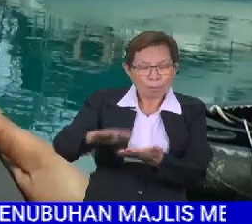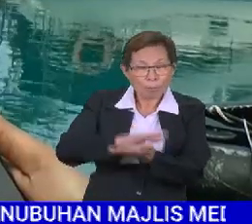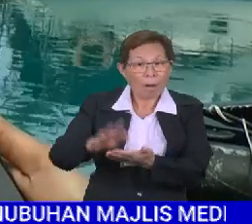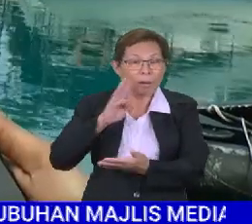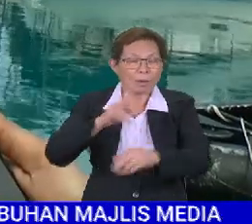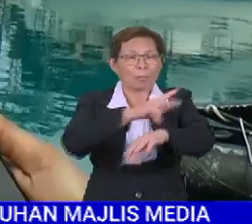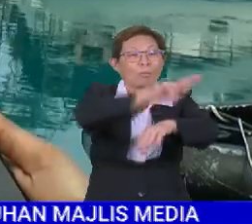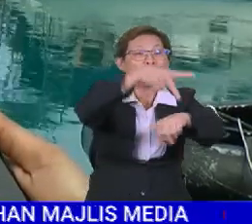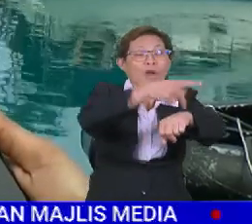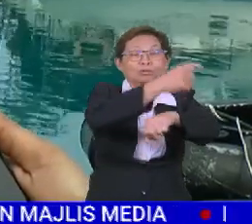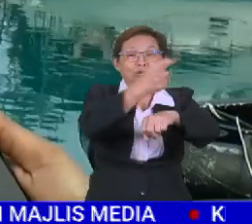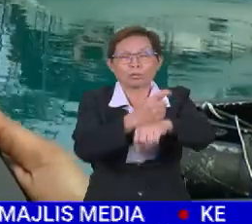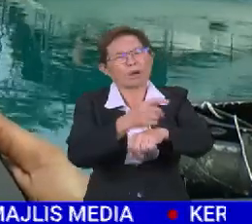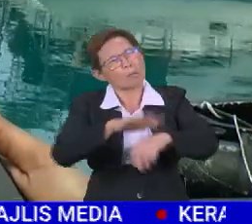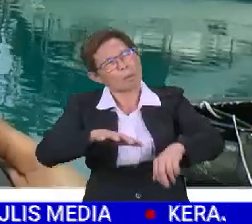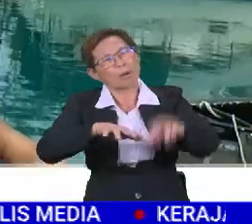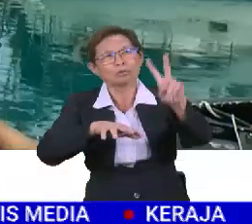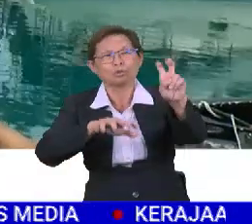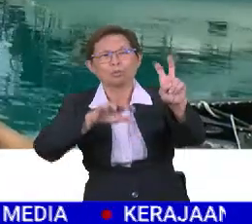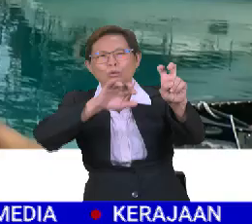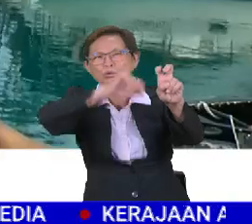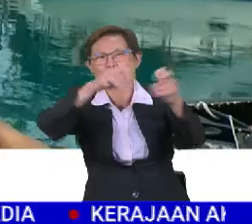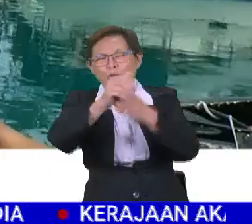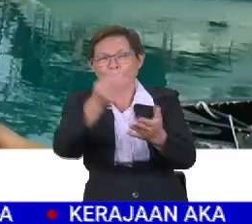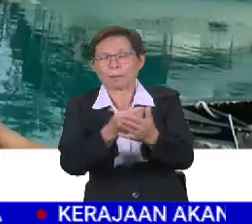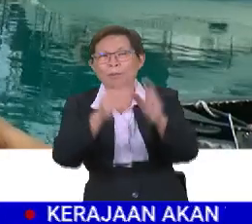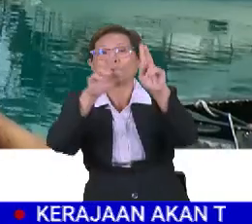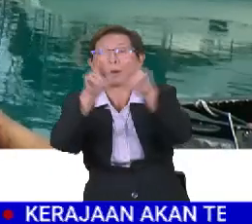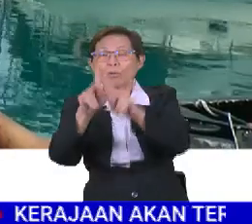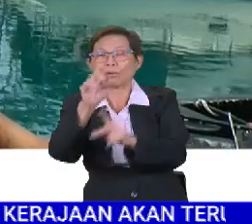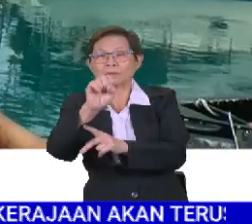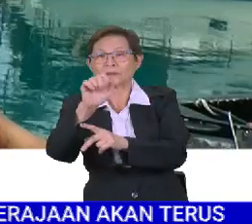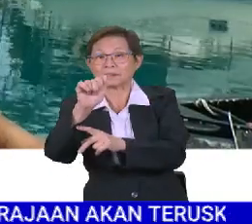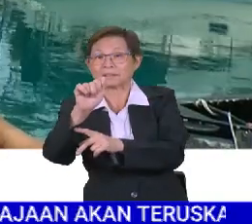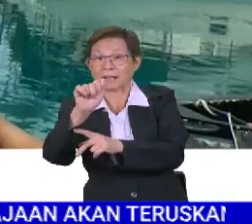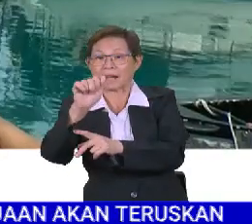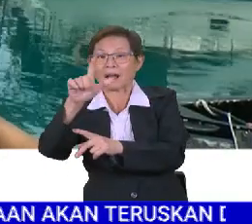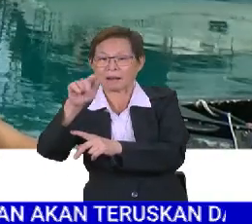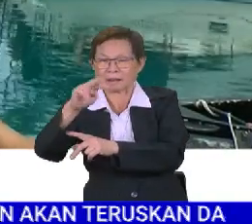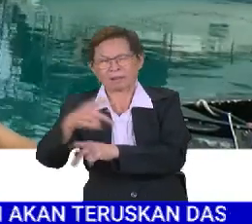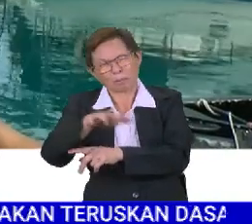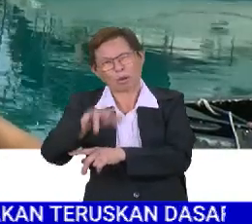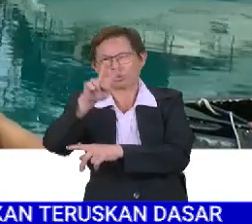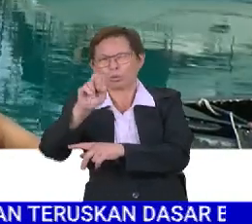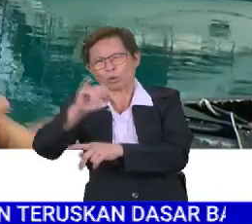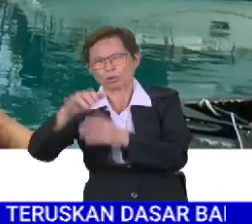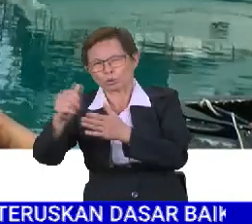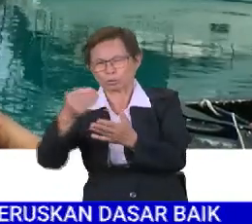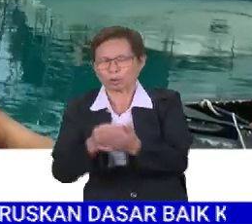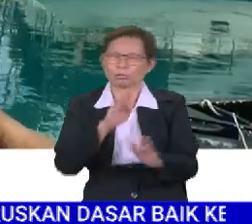Pulau tiumani bernilai bukan dalam 20 juta dan juga di kampung salam bernilai dalam 12 juta jadi ini